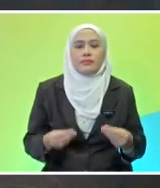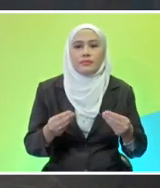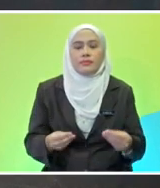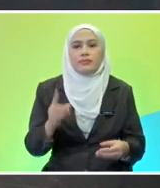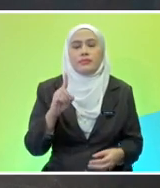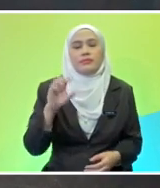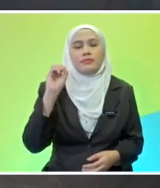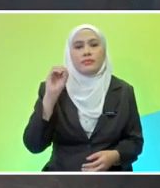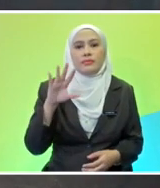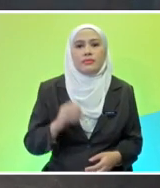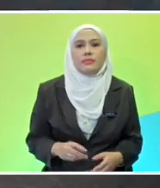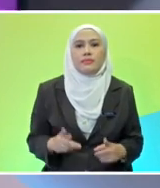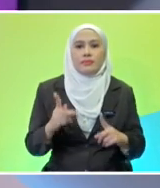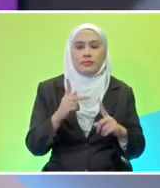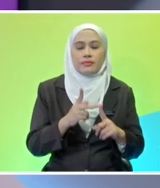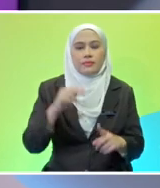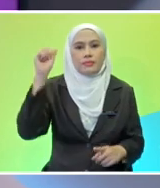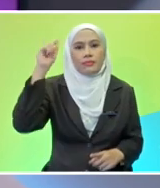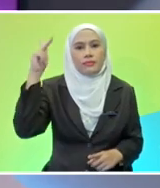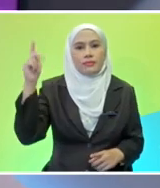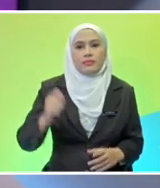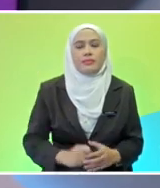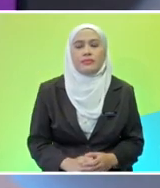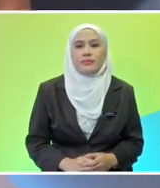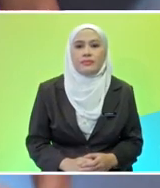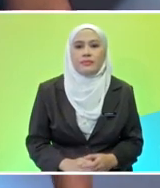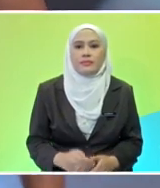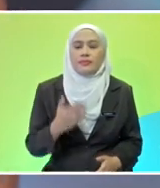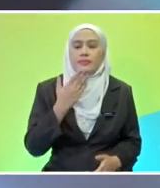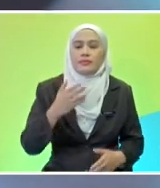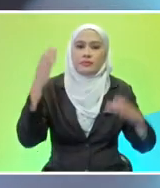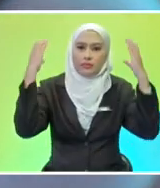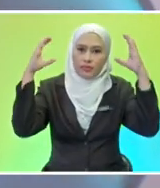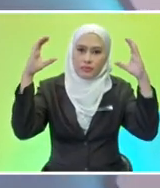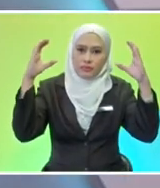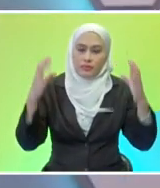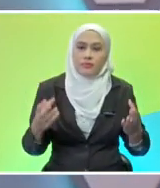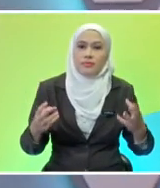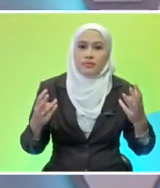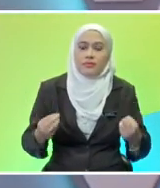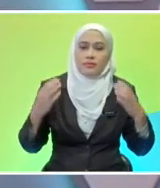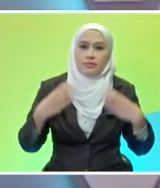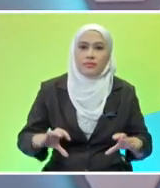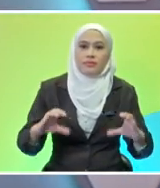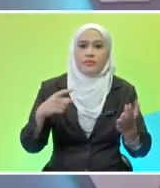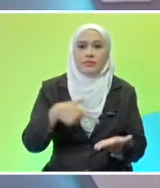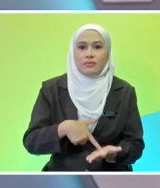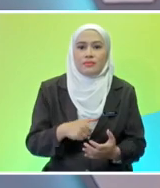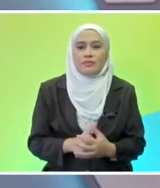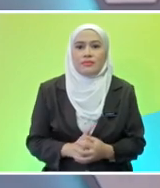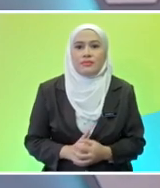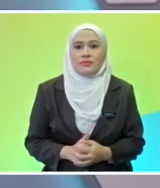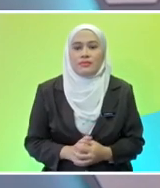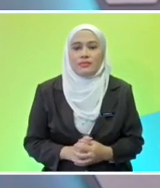Akmal. Cikgu bagilah satu bintang kan. Terima kasih, cikgu. Okey. Nak cuba lagi tak? Nak lah, cikgu. Saya dah ada satu bintang. Cikgu